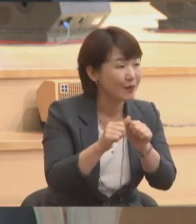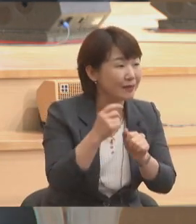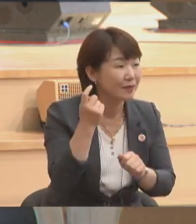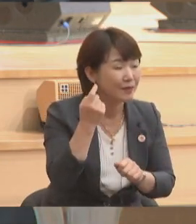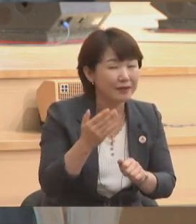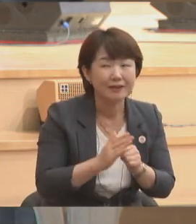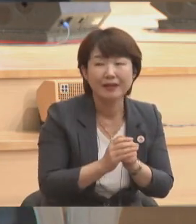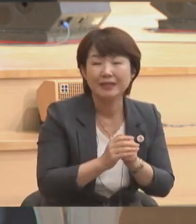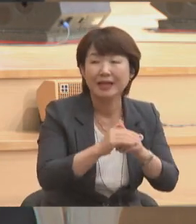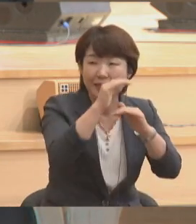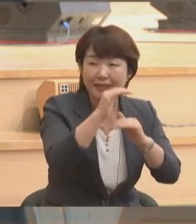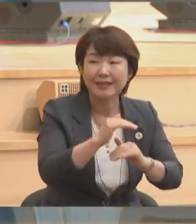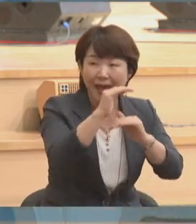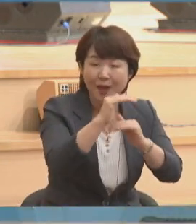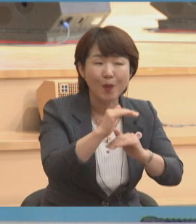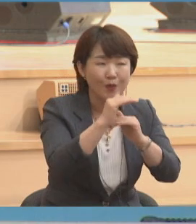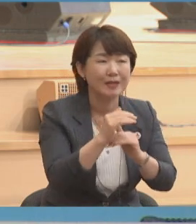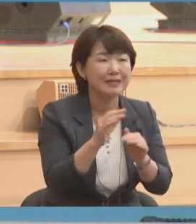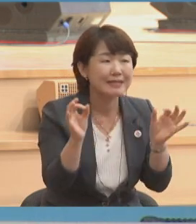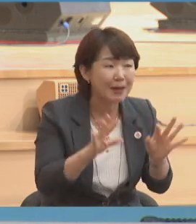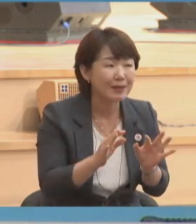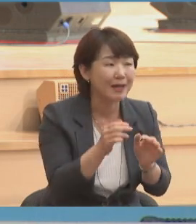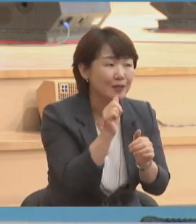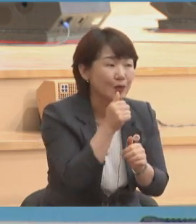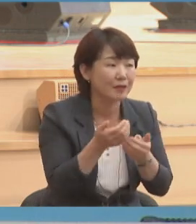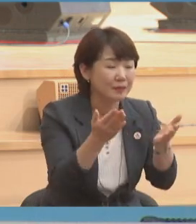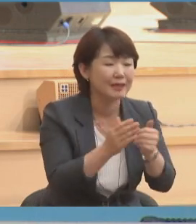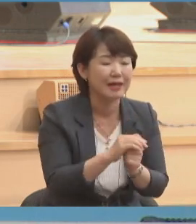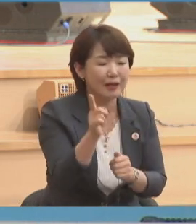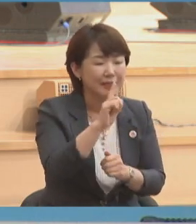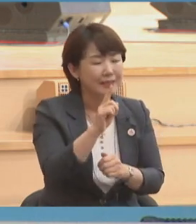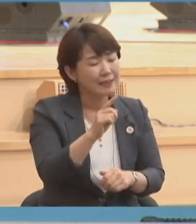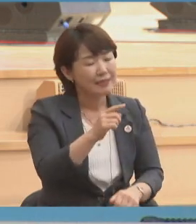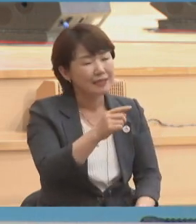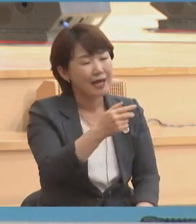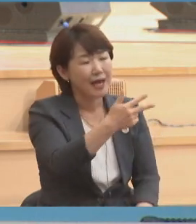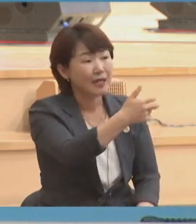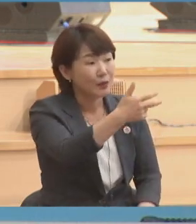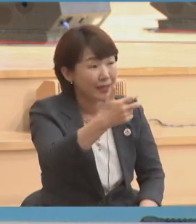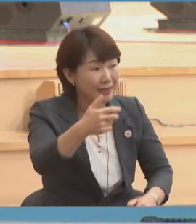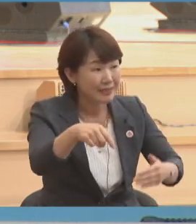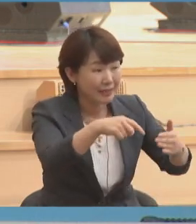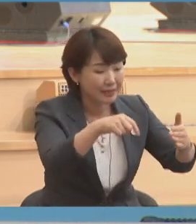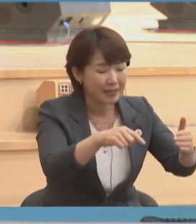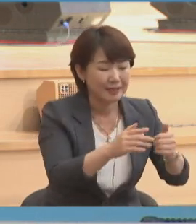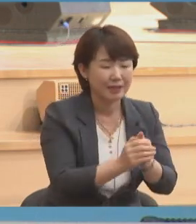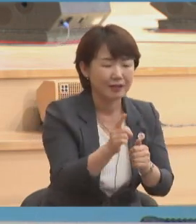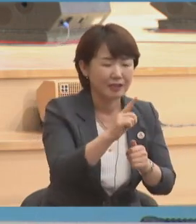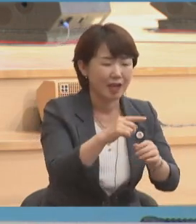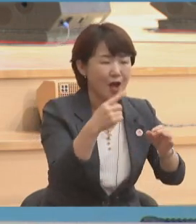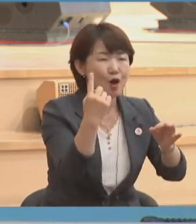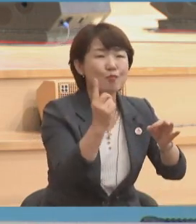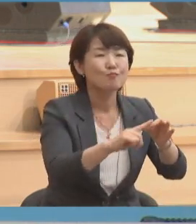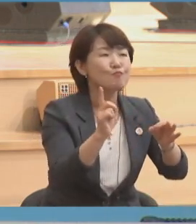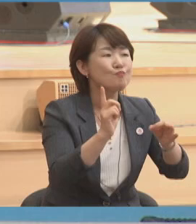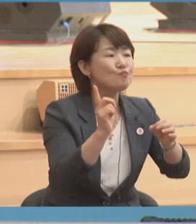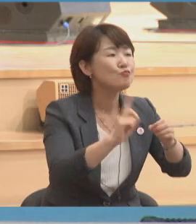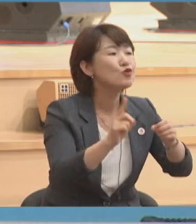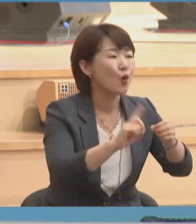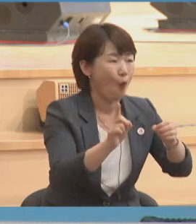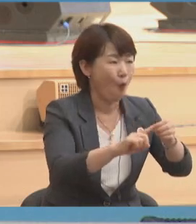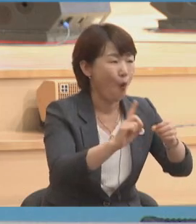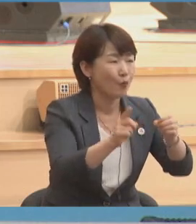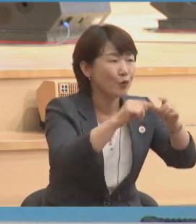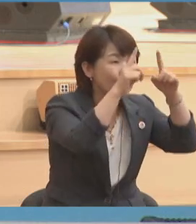이렇습니다. 나오는 내용이에요. 한 번은 인도네시아에 있는 어느 불교 사원을 방문하게 되었다. 그러니까 이 저자가